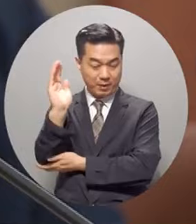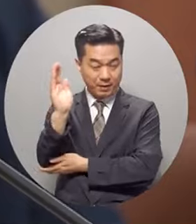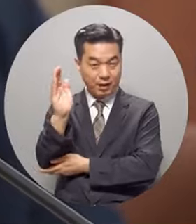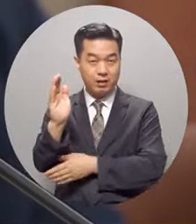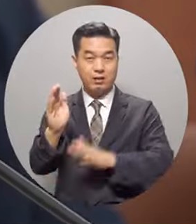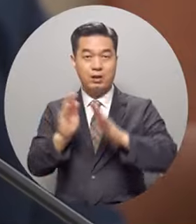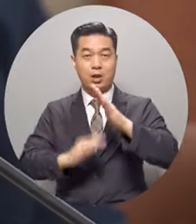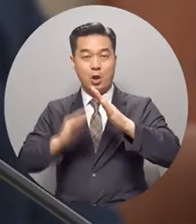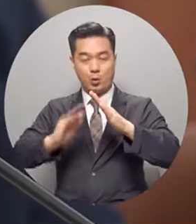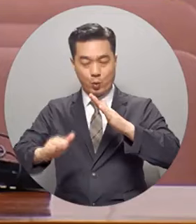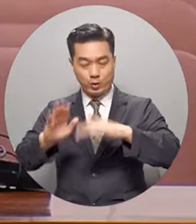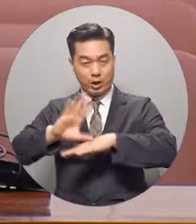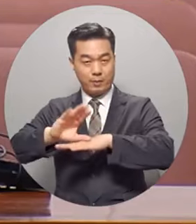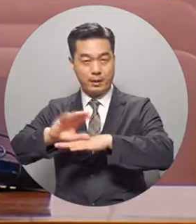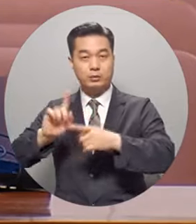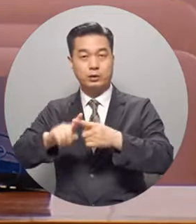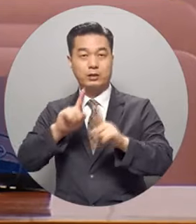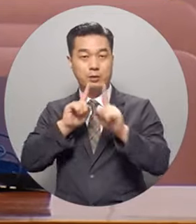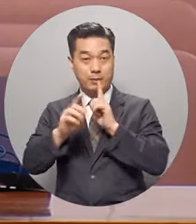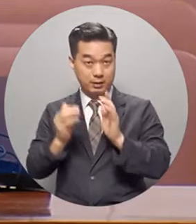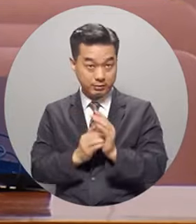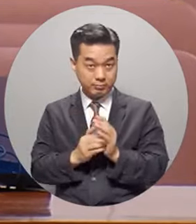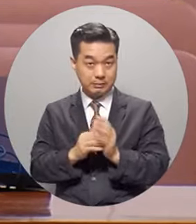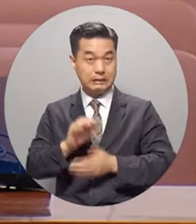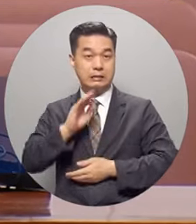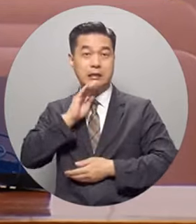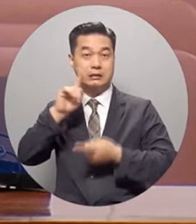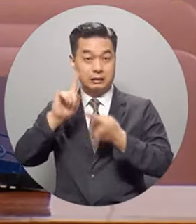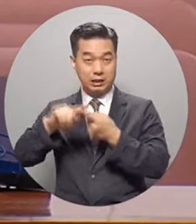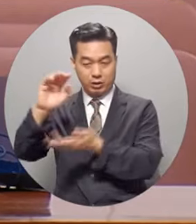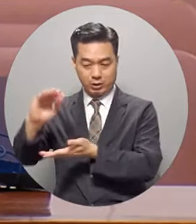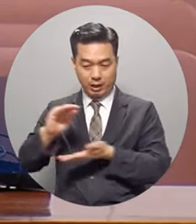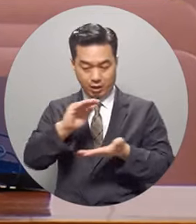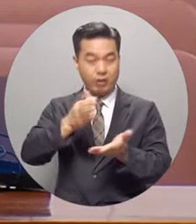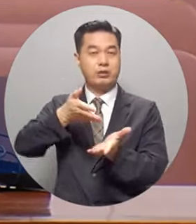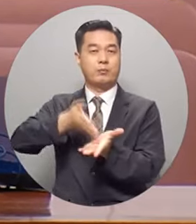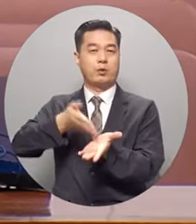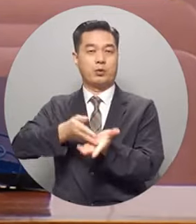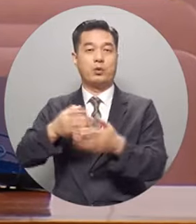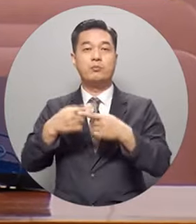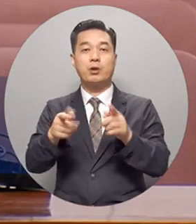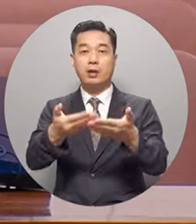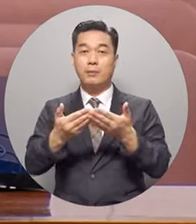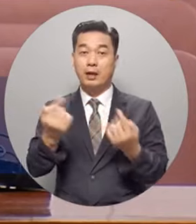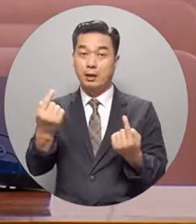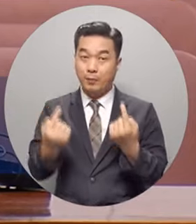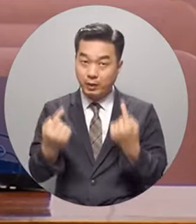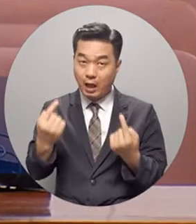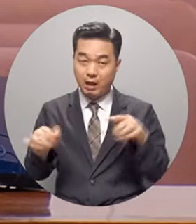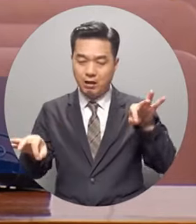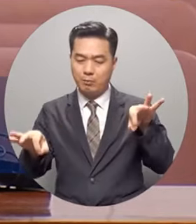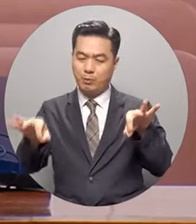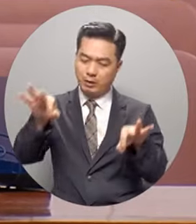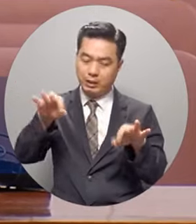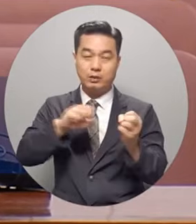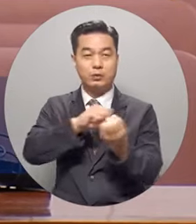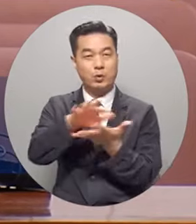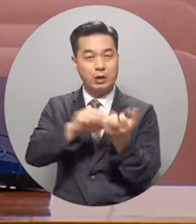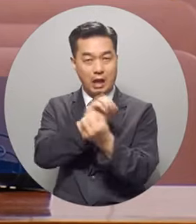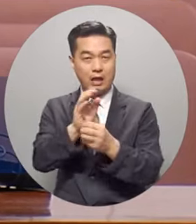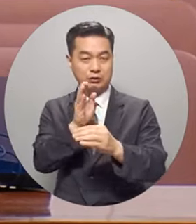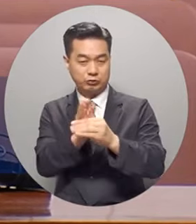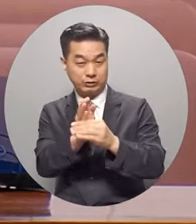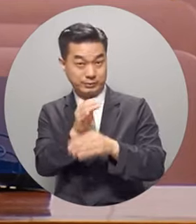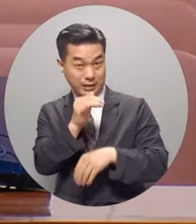공영방송을 거론했습니다. 사실에 입각한 객관적 보도라는 평가를 받기보다는 편향성 논란의 중심에